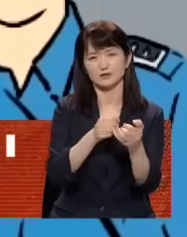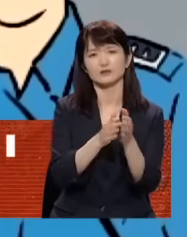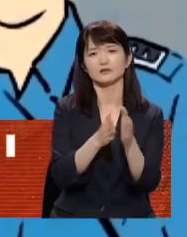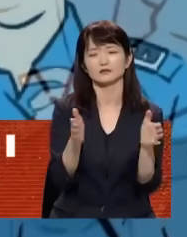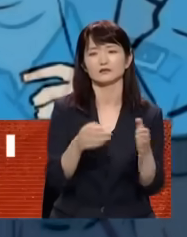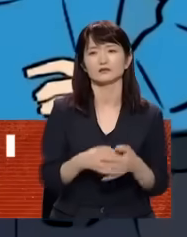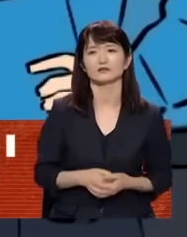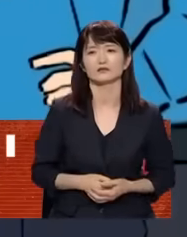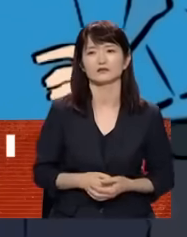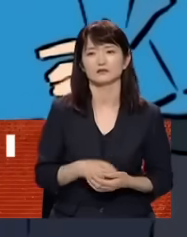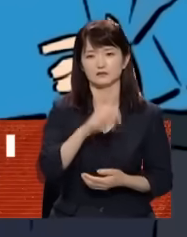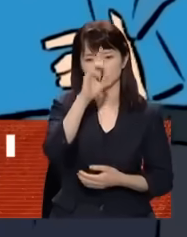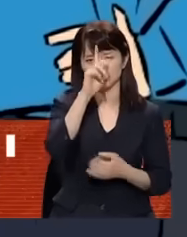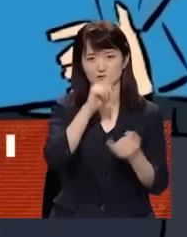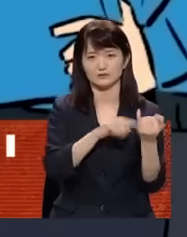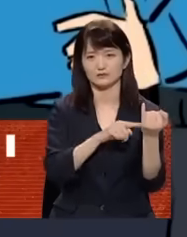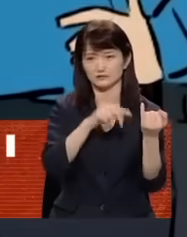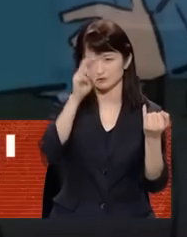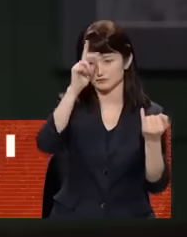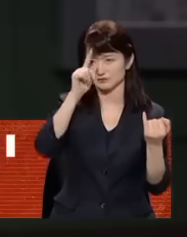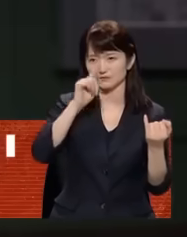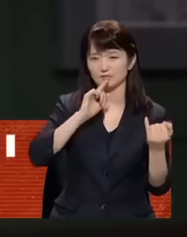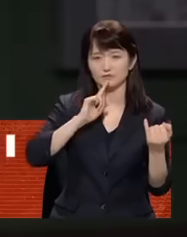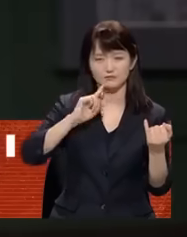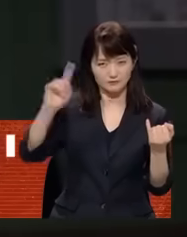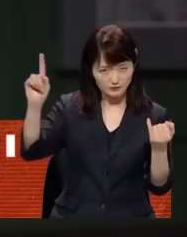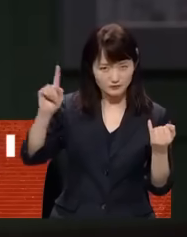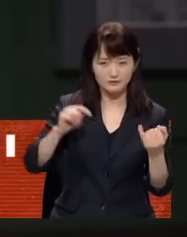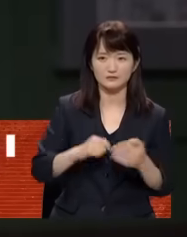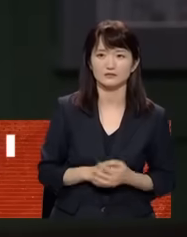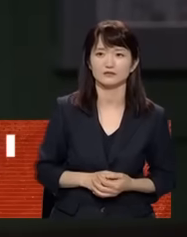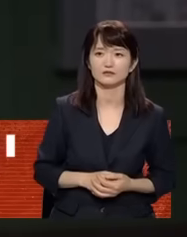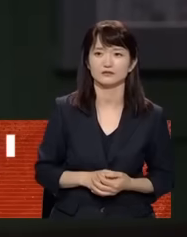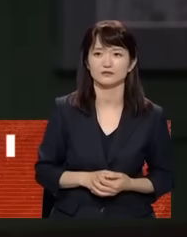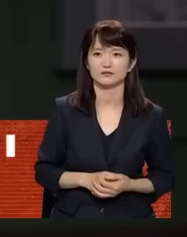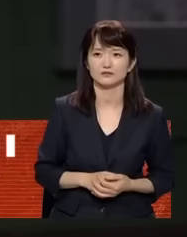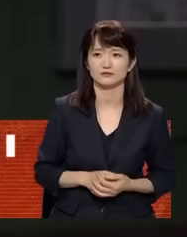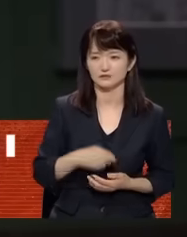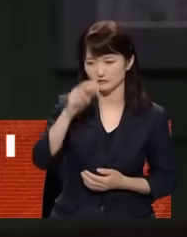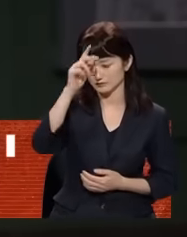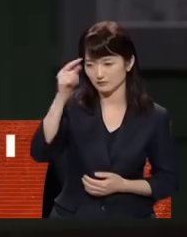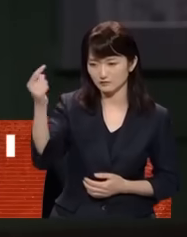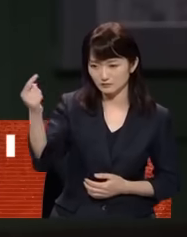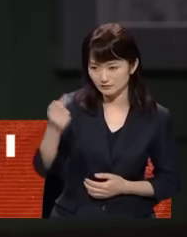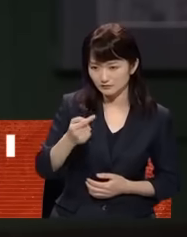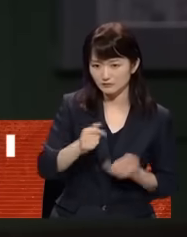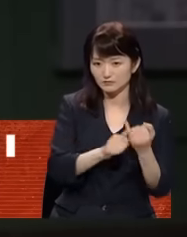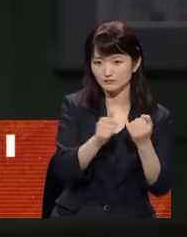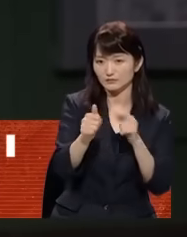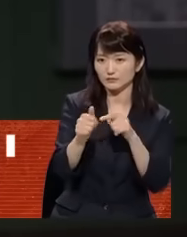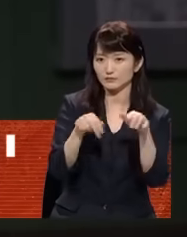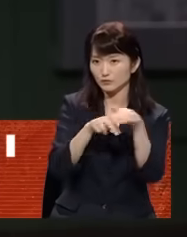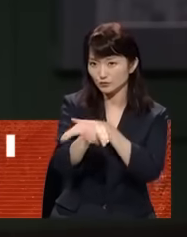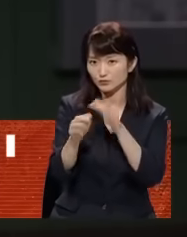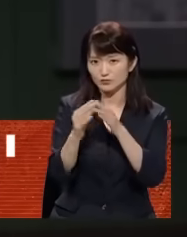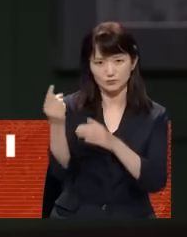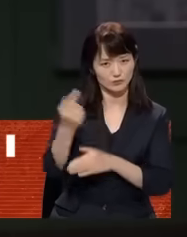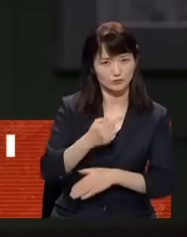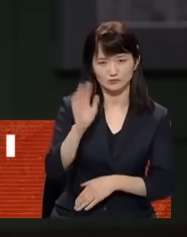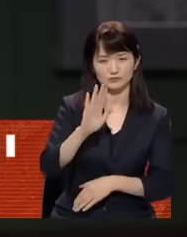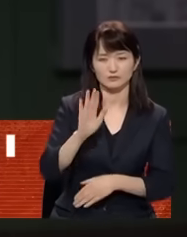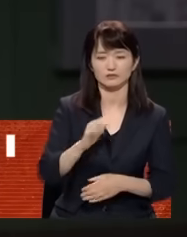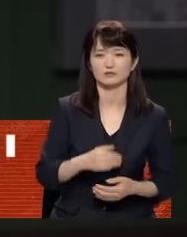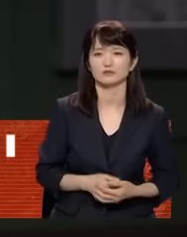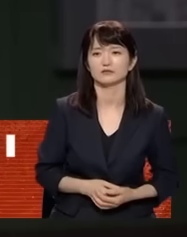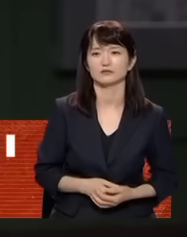그때마다 박씨는 이제는 경찰을 불렀습니다 그런데 남편은 이제는 경찰이 오면 아예 도망을 가거나 집에 들어오지도 않았다고